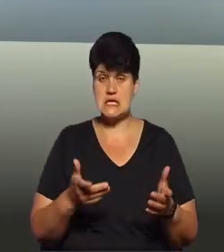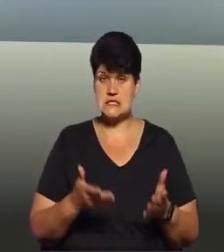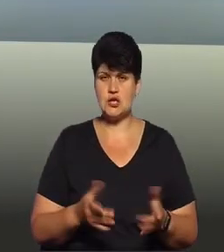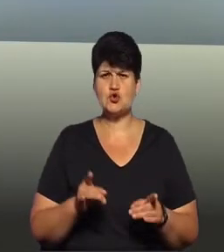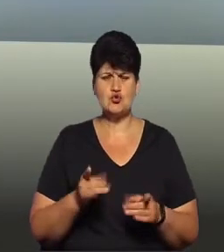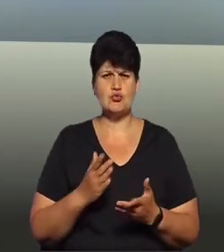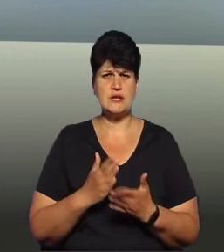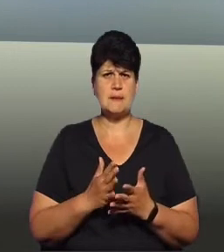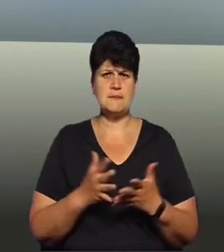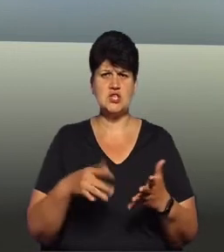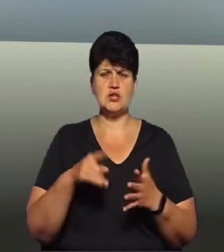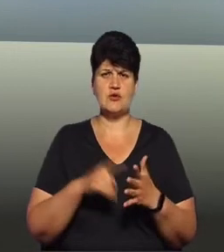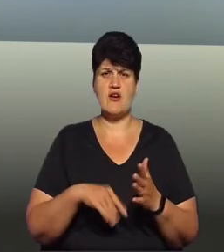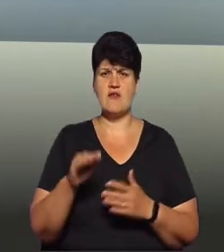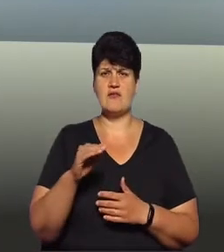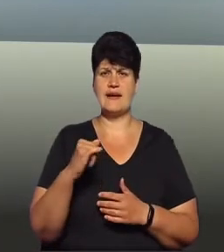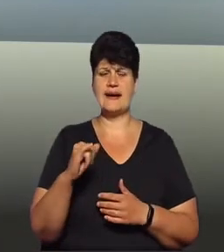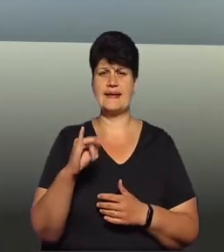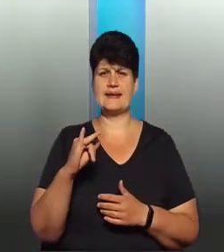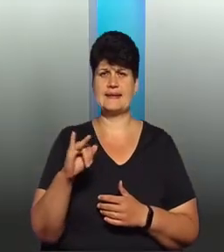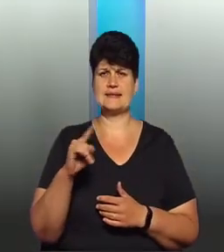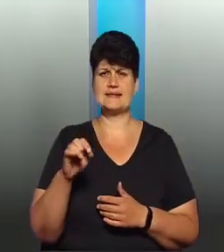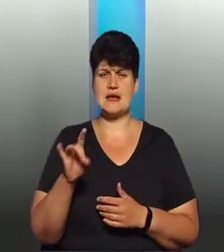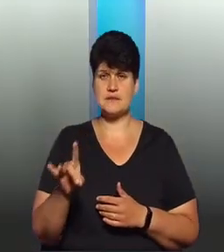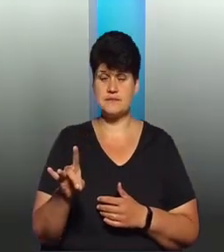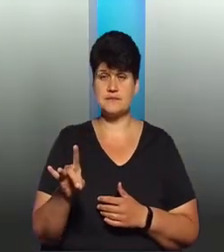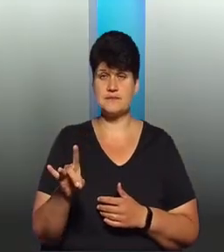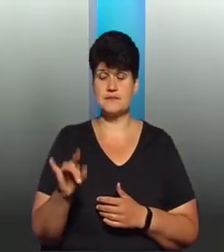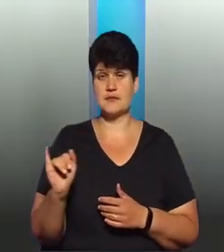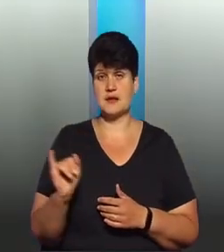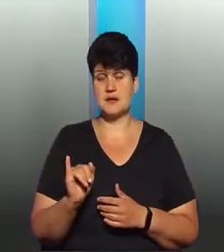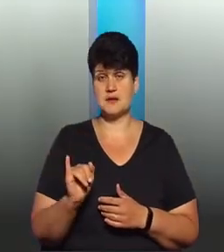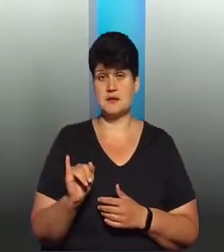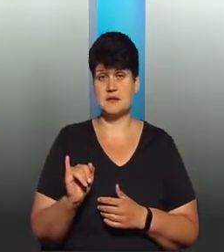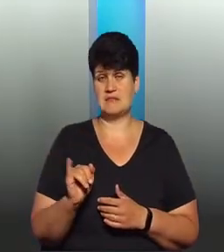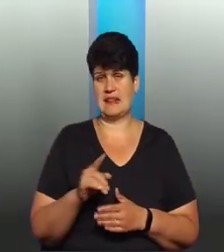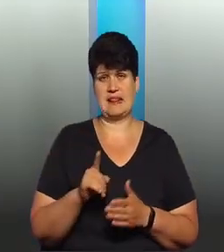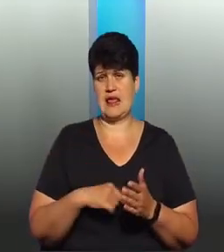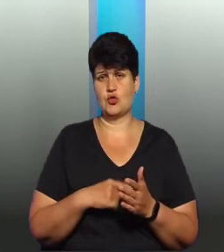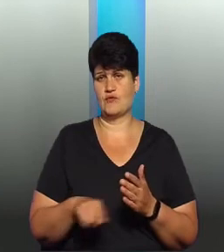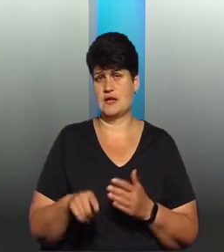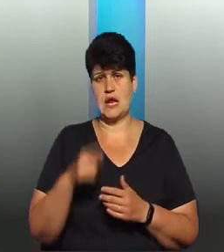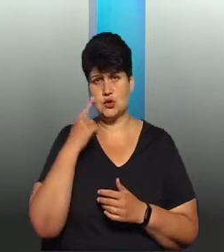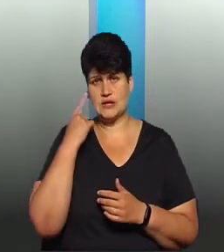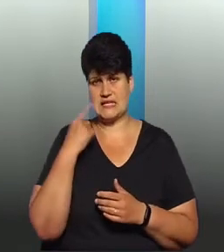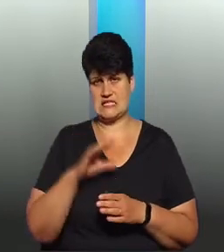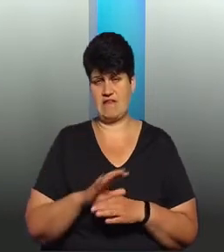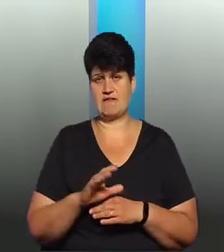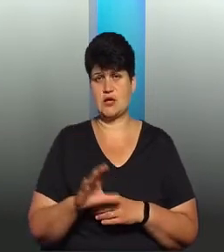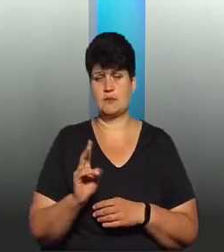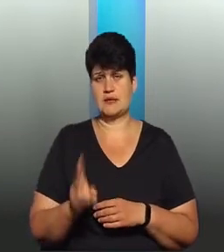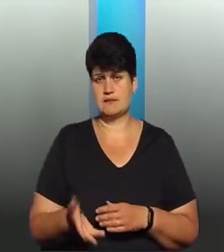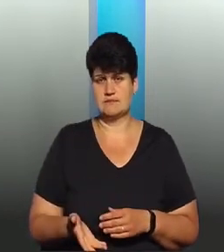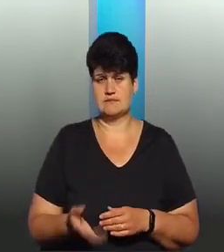Pfizer, американського виробника? І якась така от недовіра до китайського виробника? Ну, мабуть, це все-таки психологічні